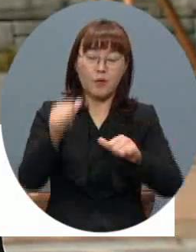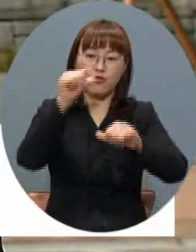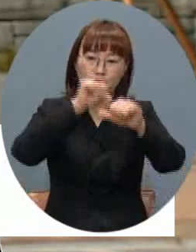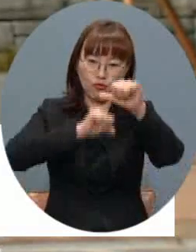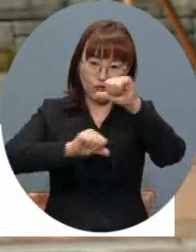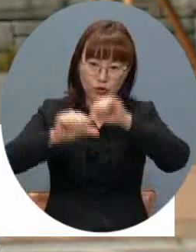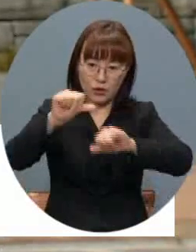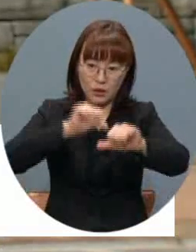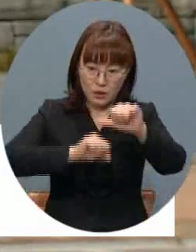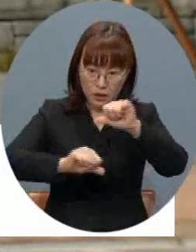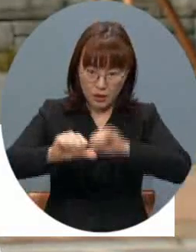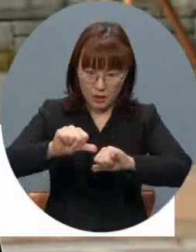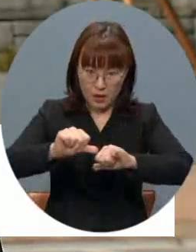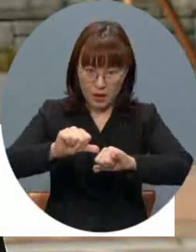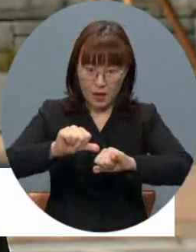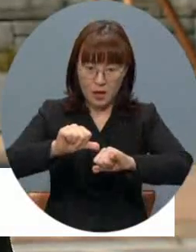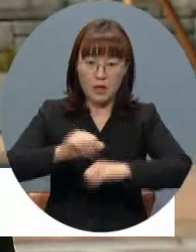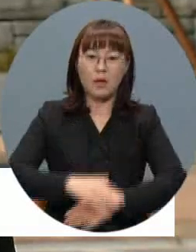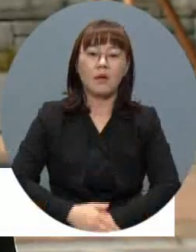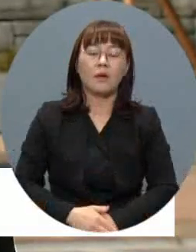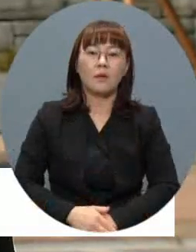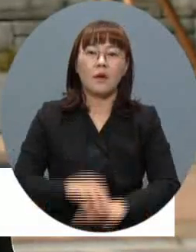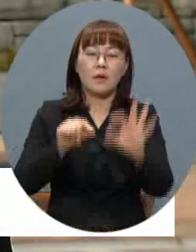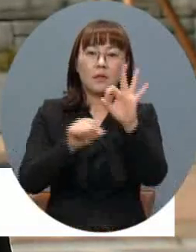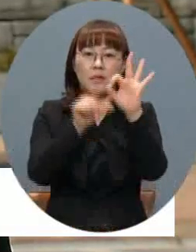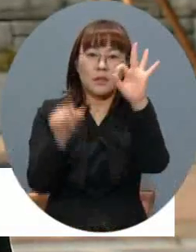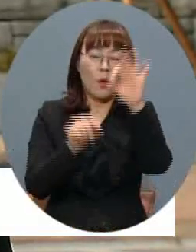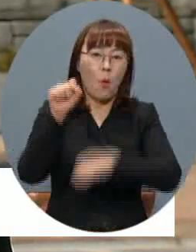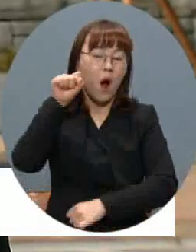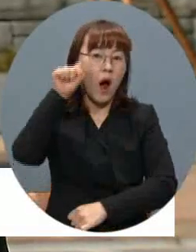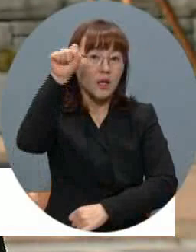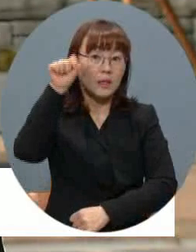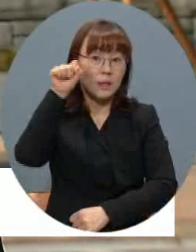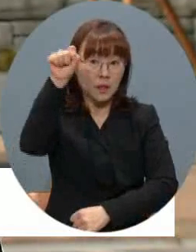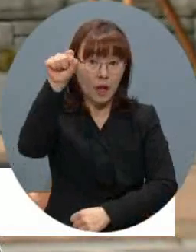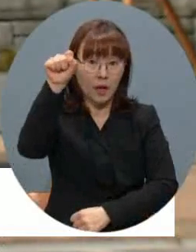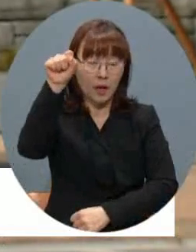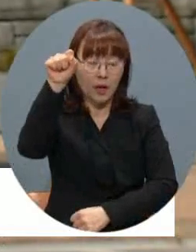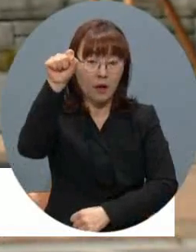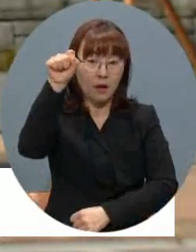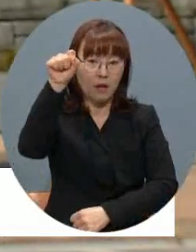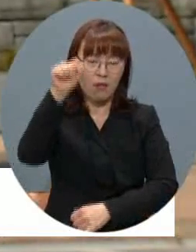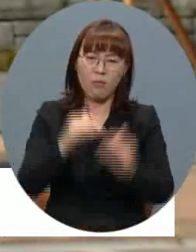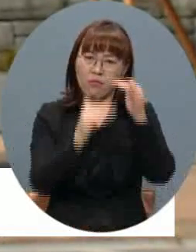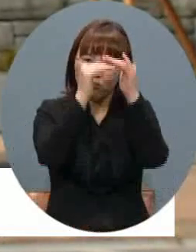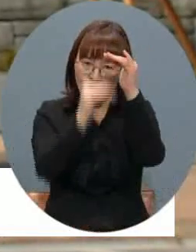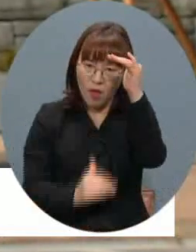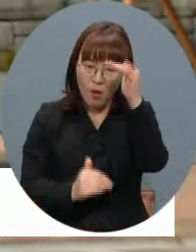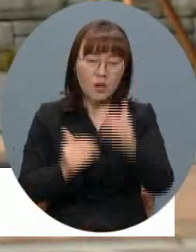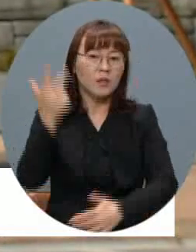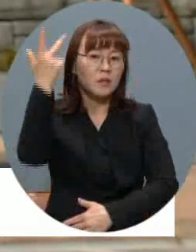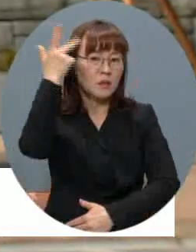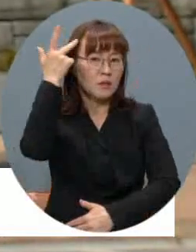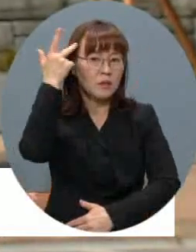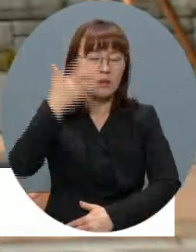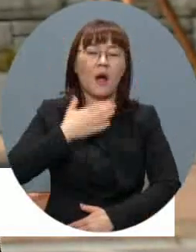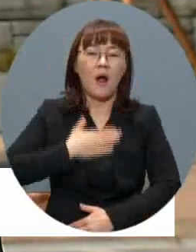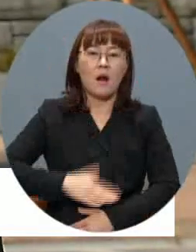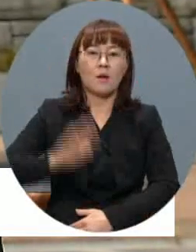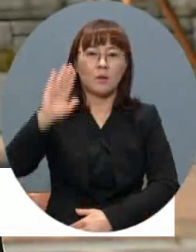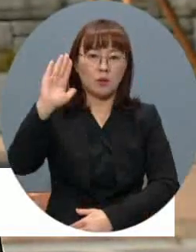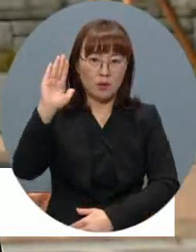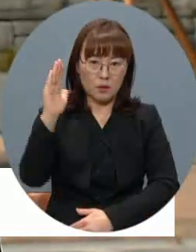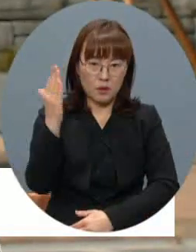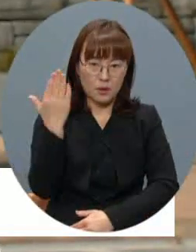사람들이 또 후세들이 10월 항쟁에 대한 그 정신을